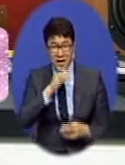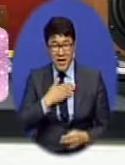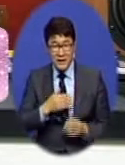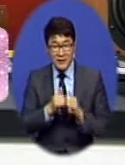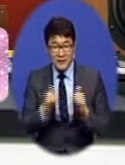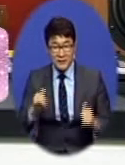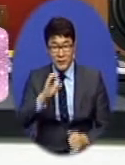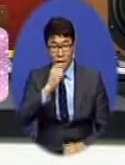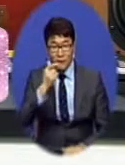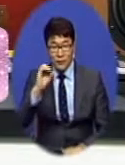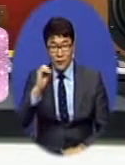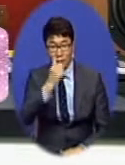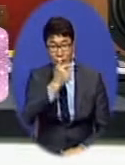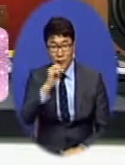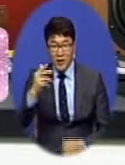아시는 분은 ARS